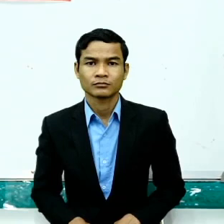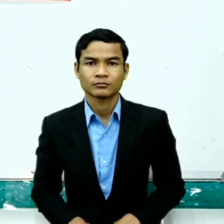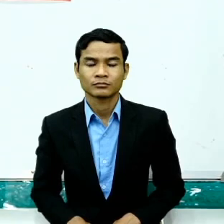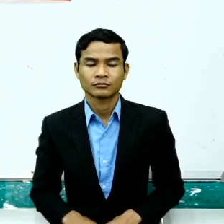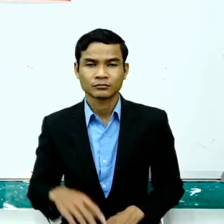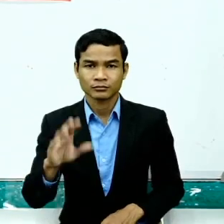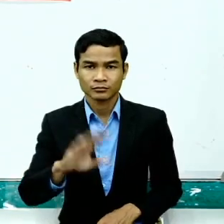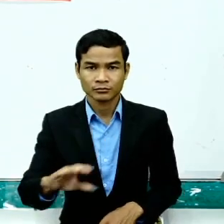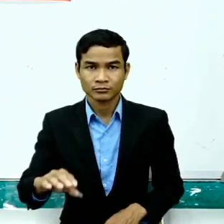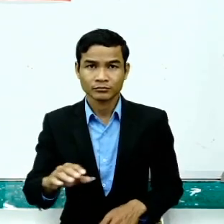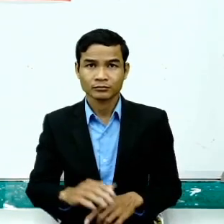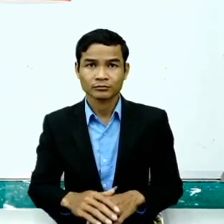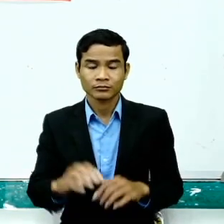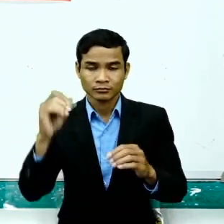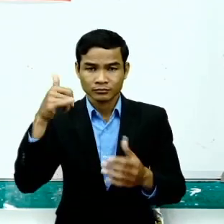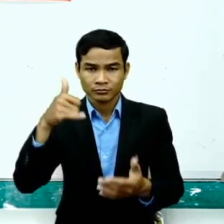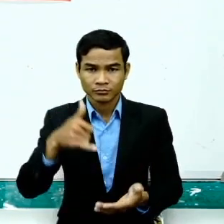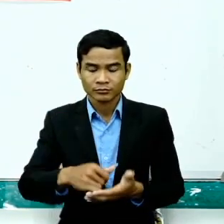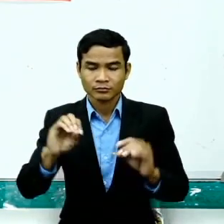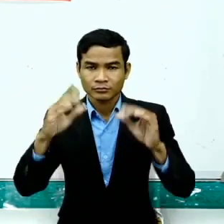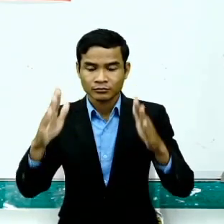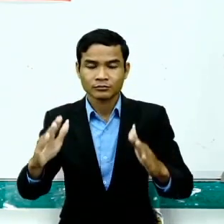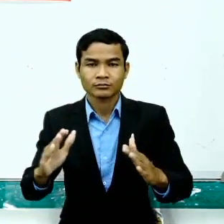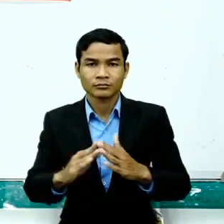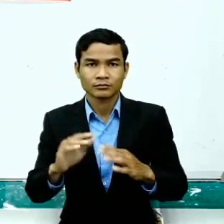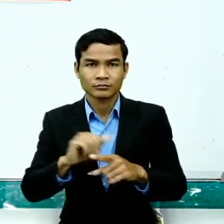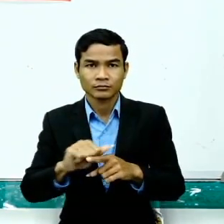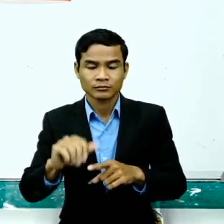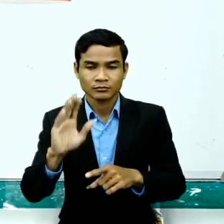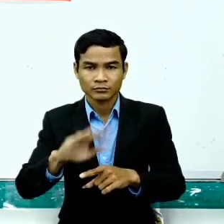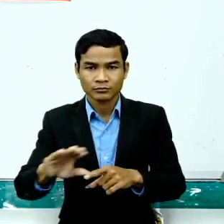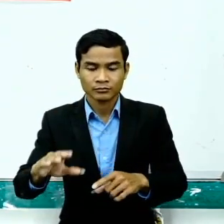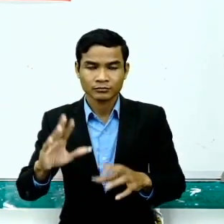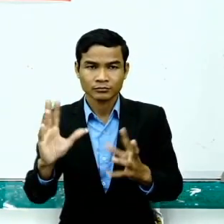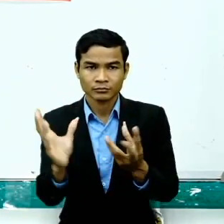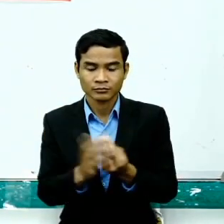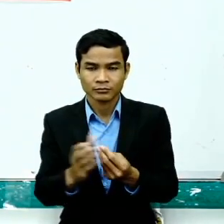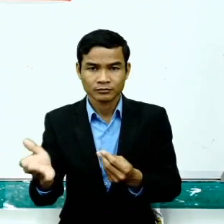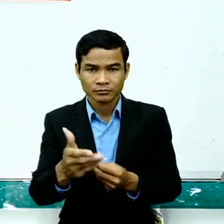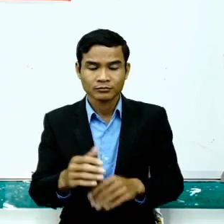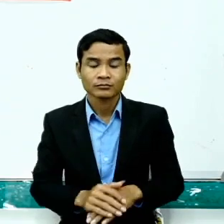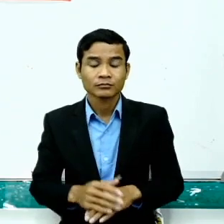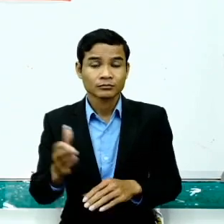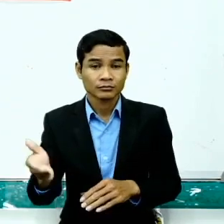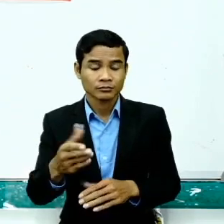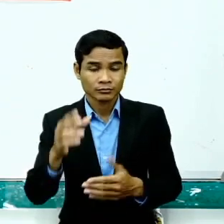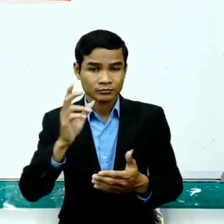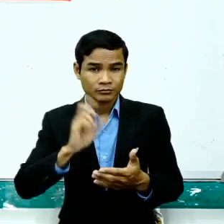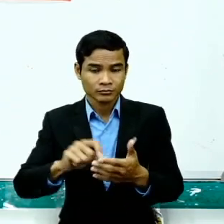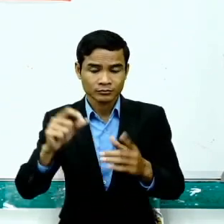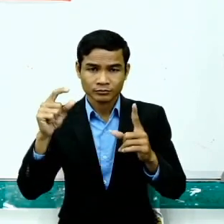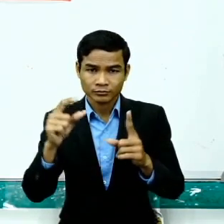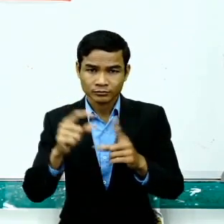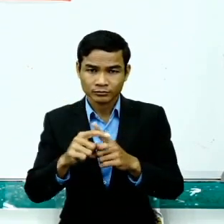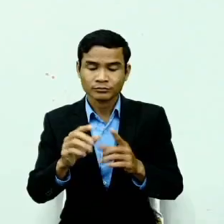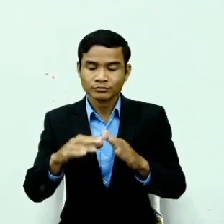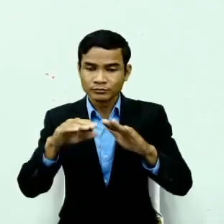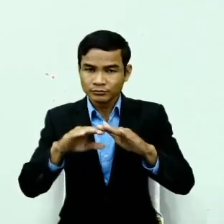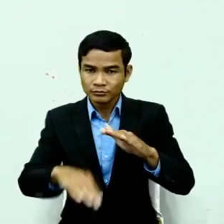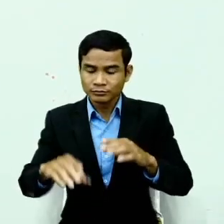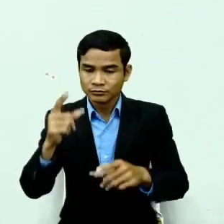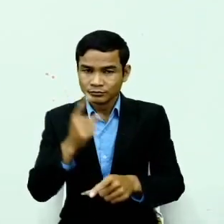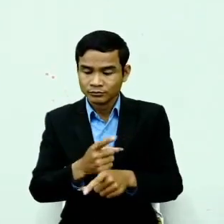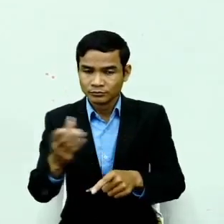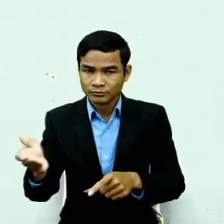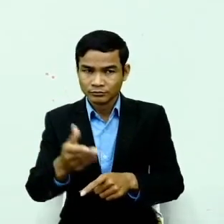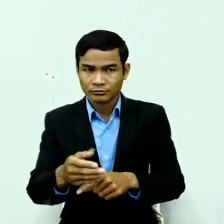chà con từng học nè chà thay nè nè cô miên cái cặp té xong rập ấy con phở chà châu sa sê pi khang kram ở ban